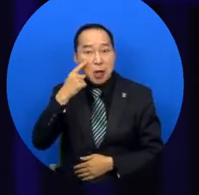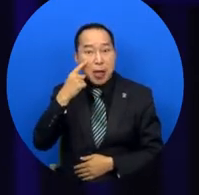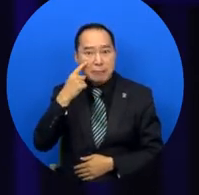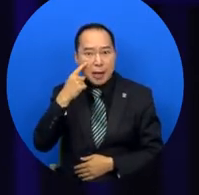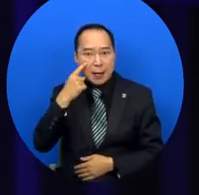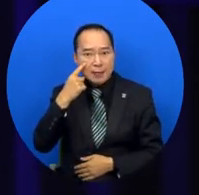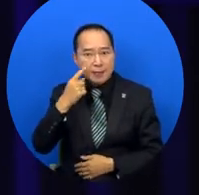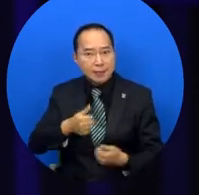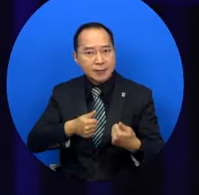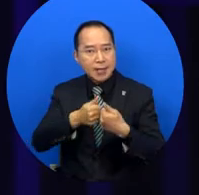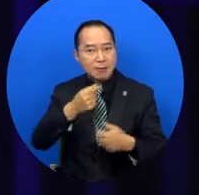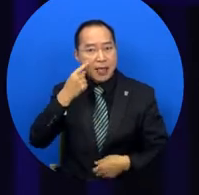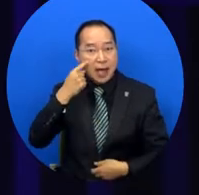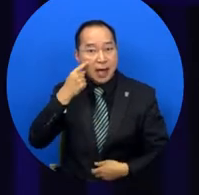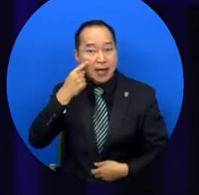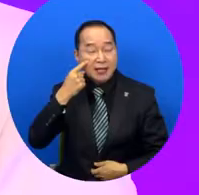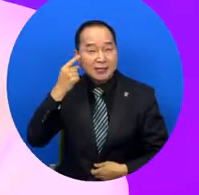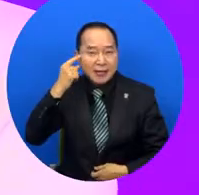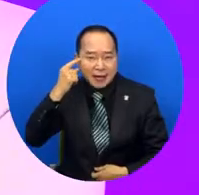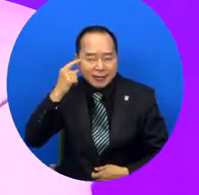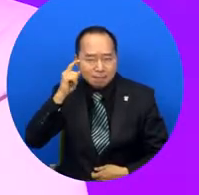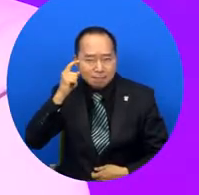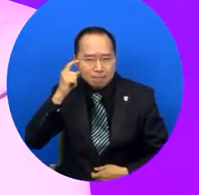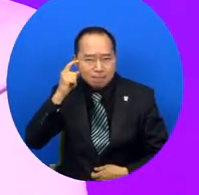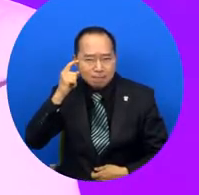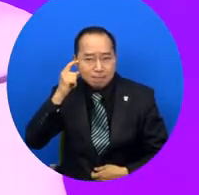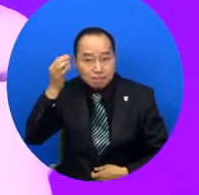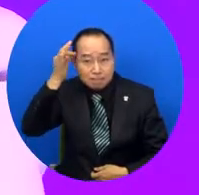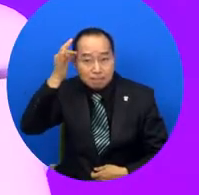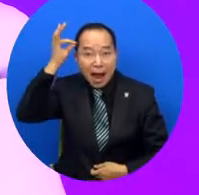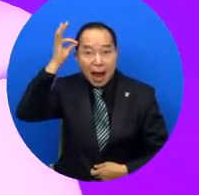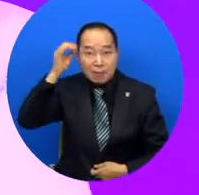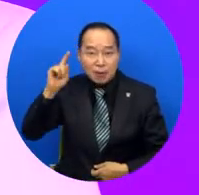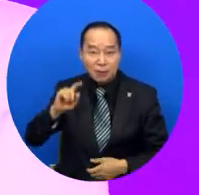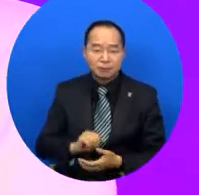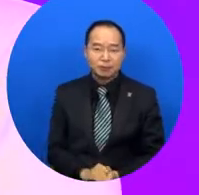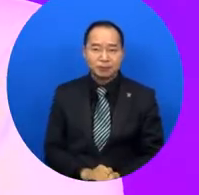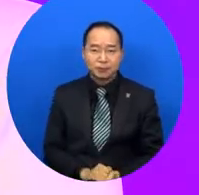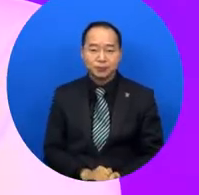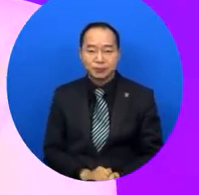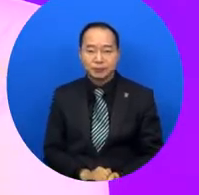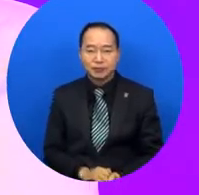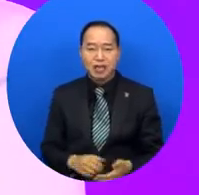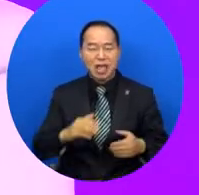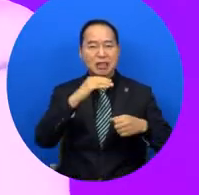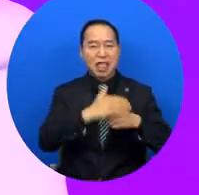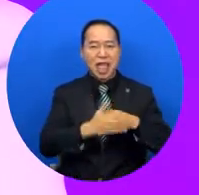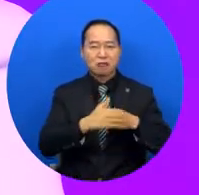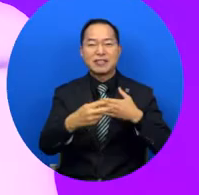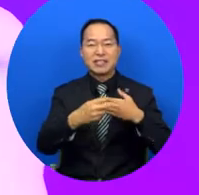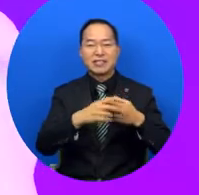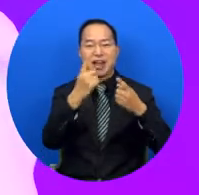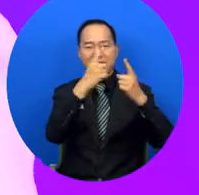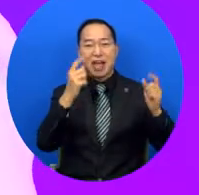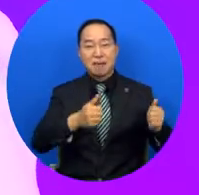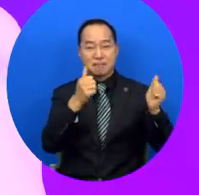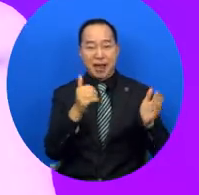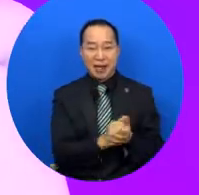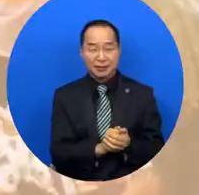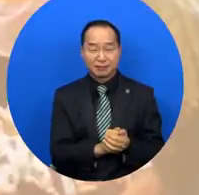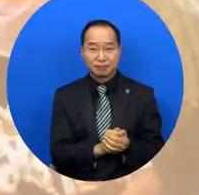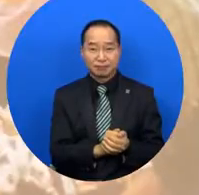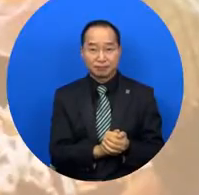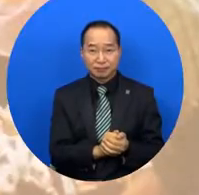대로 되는 대로 해보자 이런 마음으로 어떤 생각이 딱 드러나면 좀 엉뚱한 생각인데 제가 대구 가톨릭 의과대학